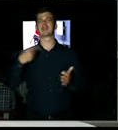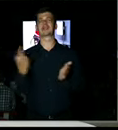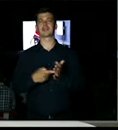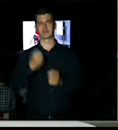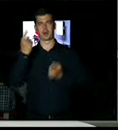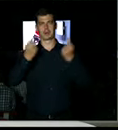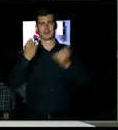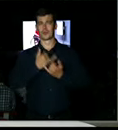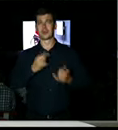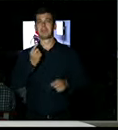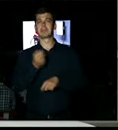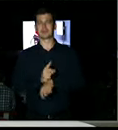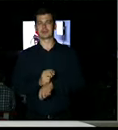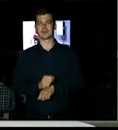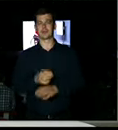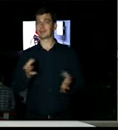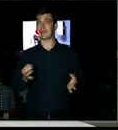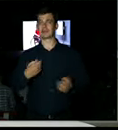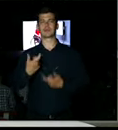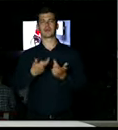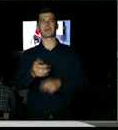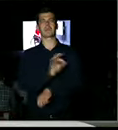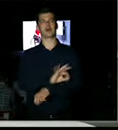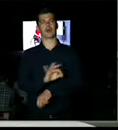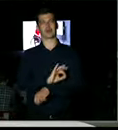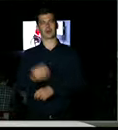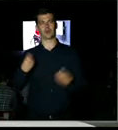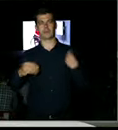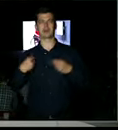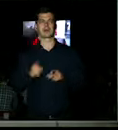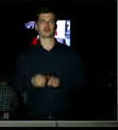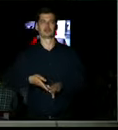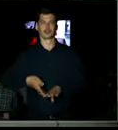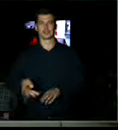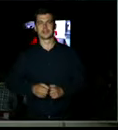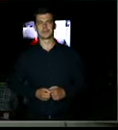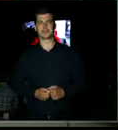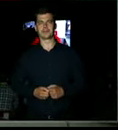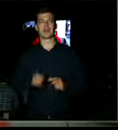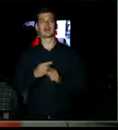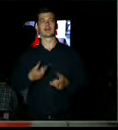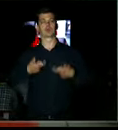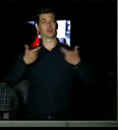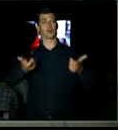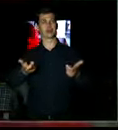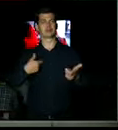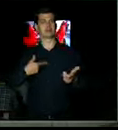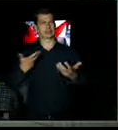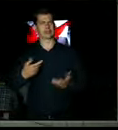na minutę. Aktualnie zajmuję się projektowaniem ubrań i ich szyciem. Do konkursu zgłosiłam się, aby